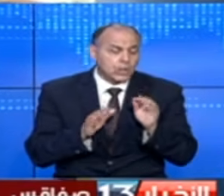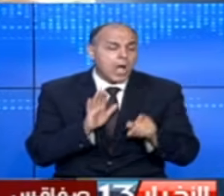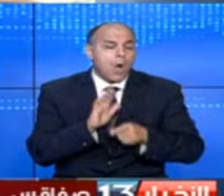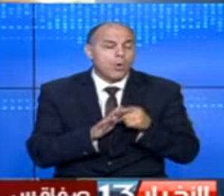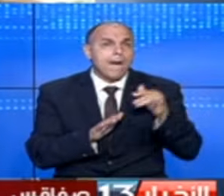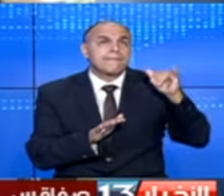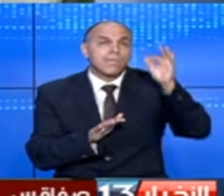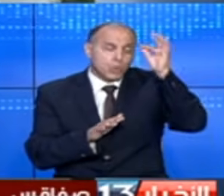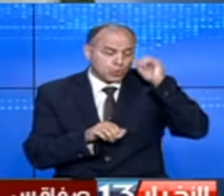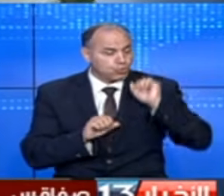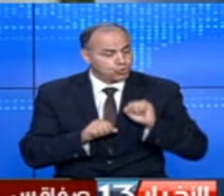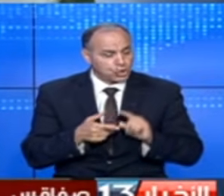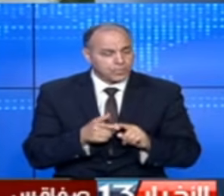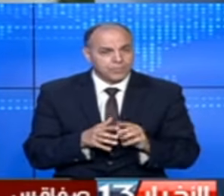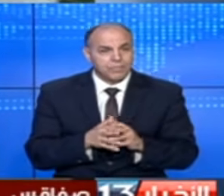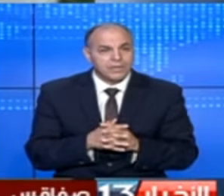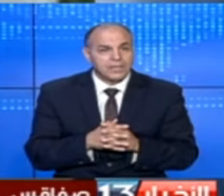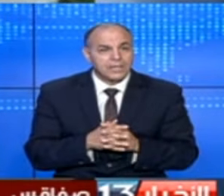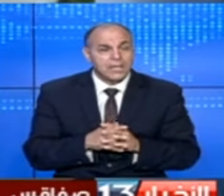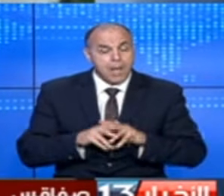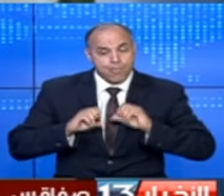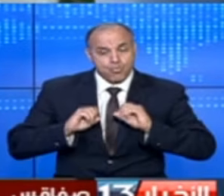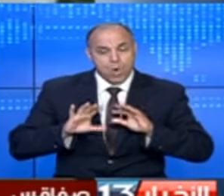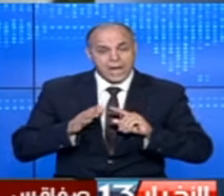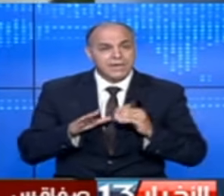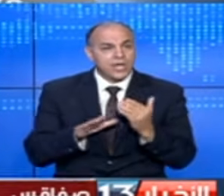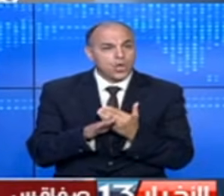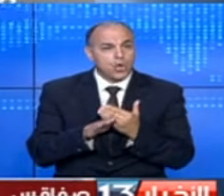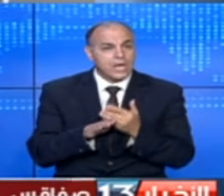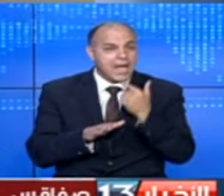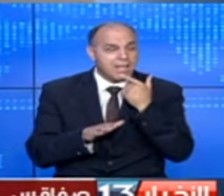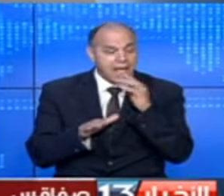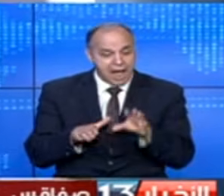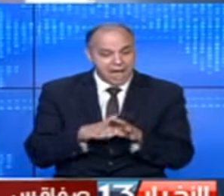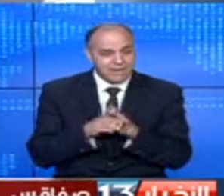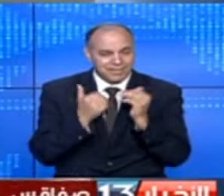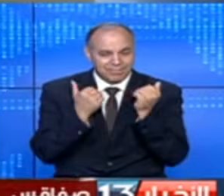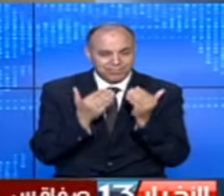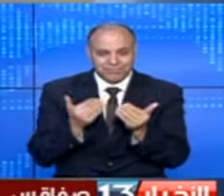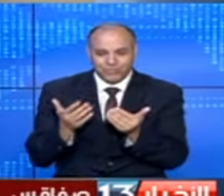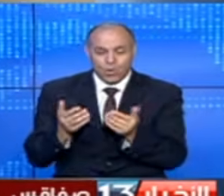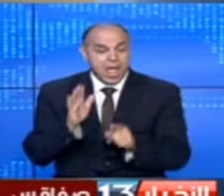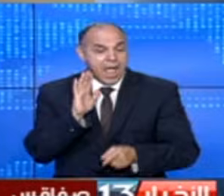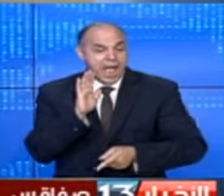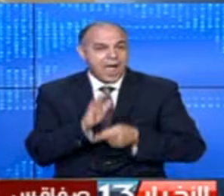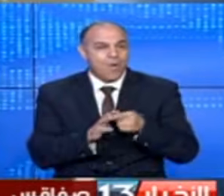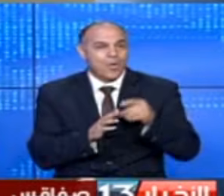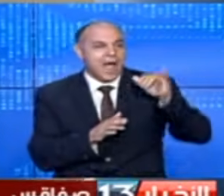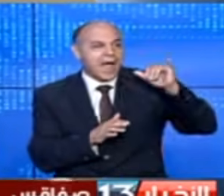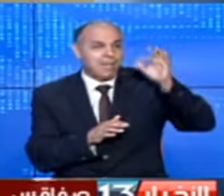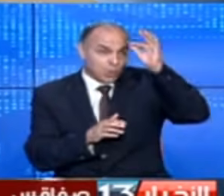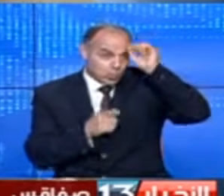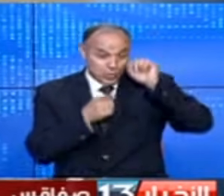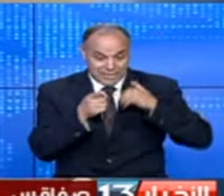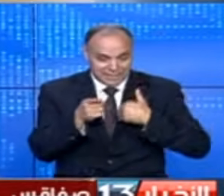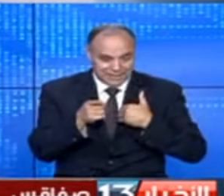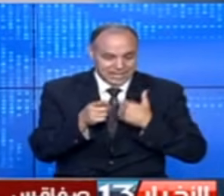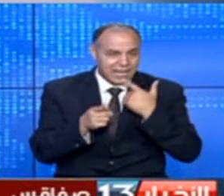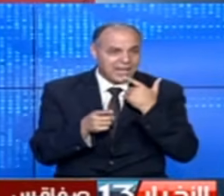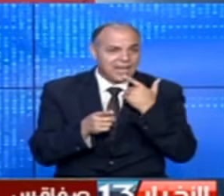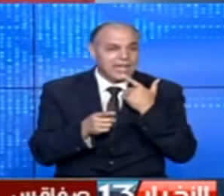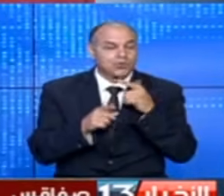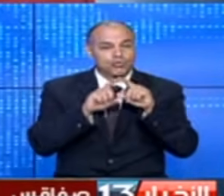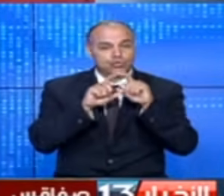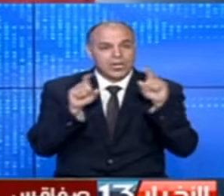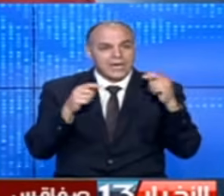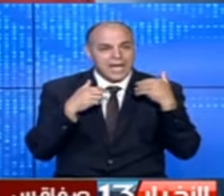مركبة فضائية تونسية. الإطار التربوي للمدرسة أثث هذا الحفل لتكريم مصنعي أول قمر صناعي تونسي تحت